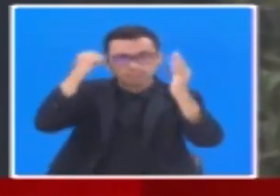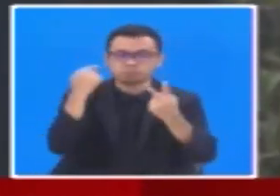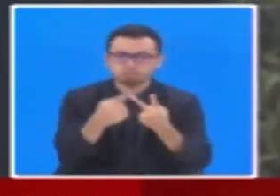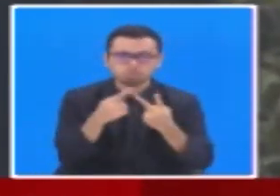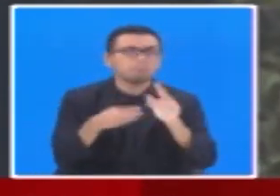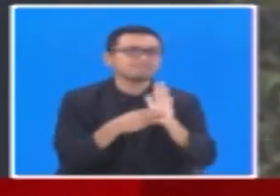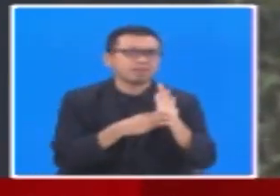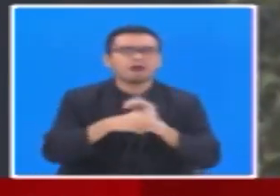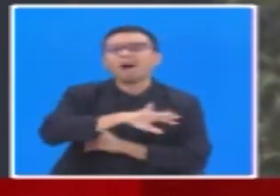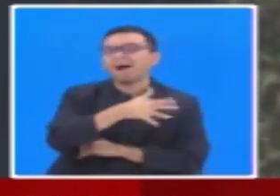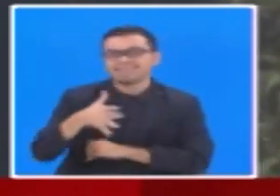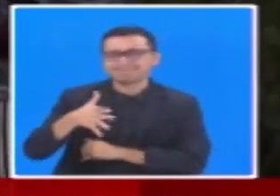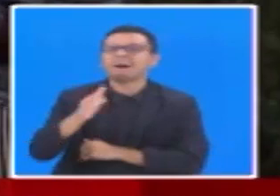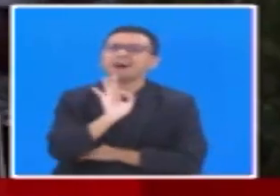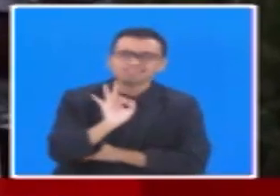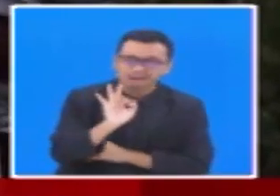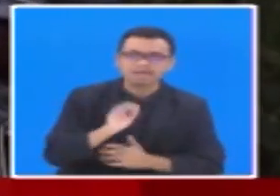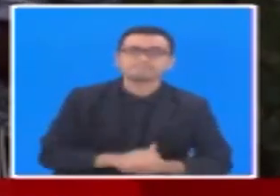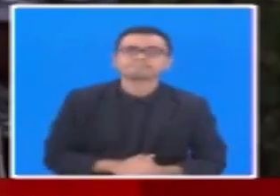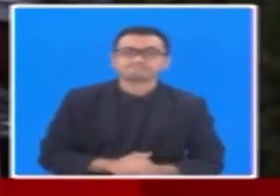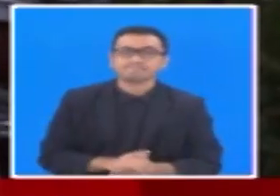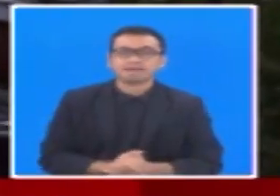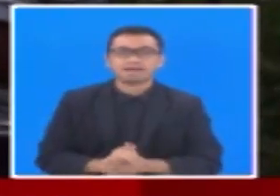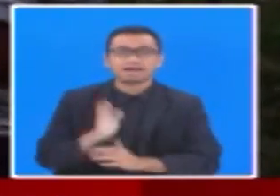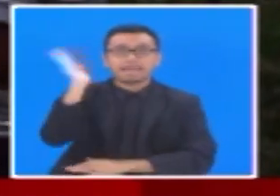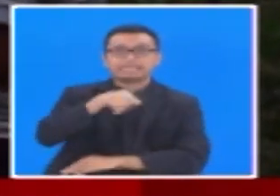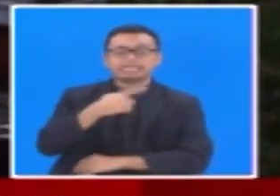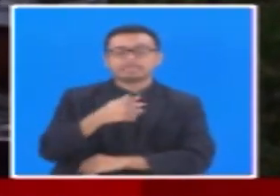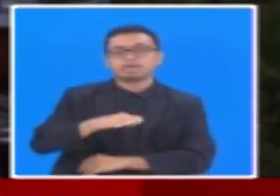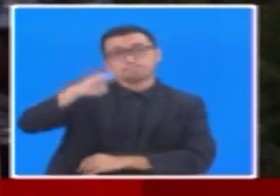Namun sampai saat ini mereka terus berupaya untuk memadamkan api ini derita.